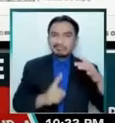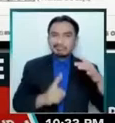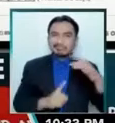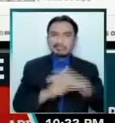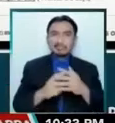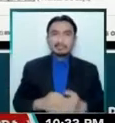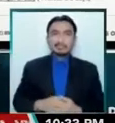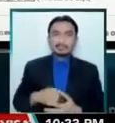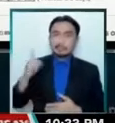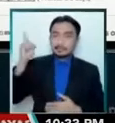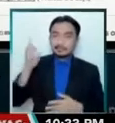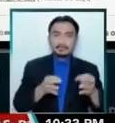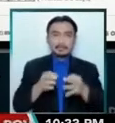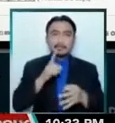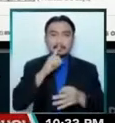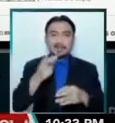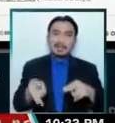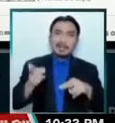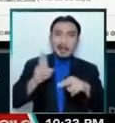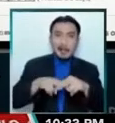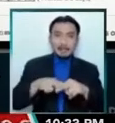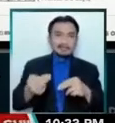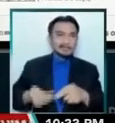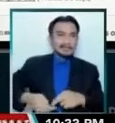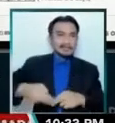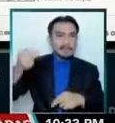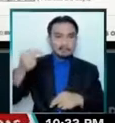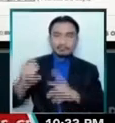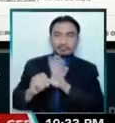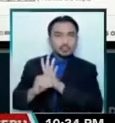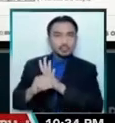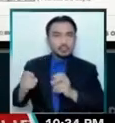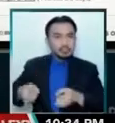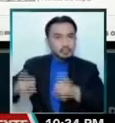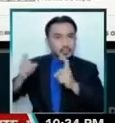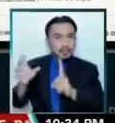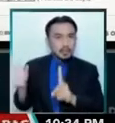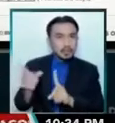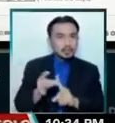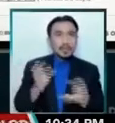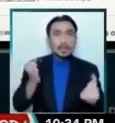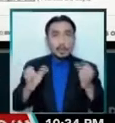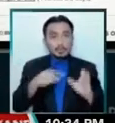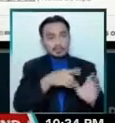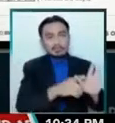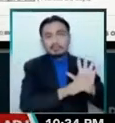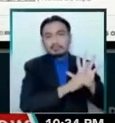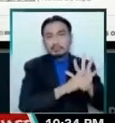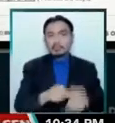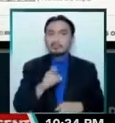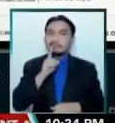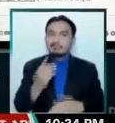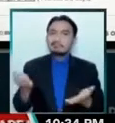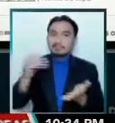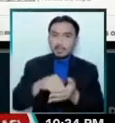talaga. Omicron, kung ikukumpara sa Delta variant, mas mataas din ang posibilidad na ma-infection muli ng mga